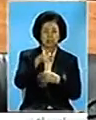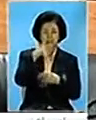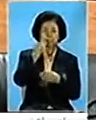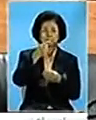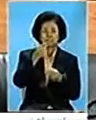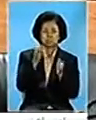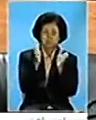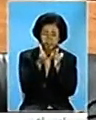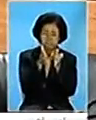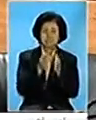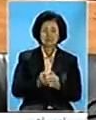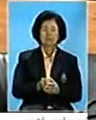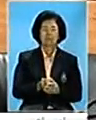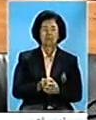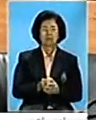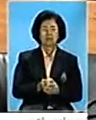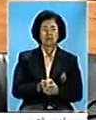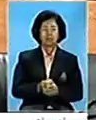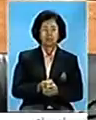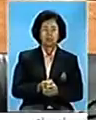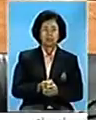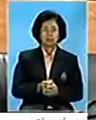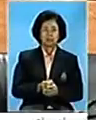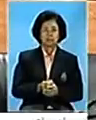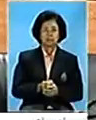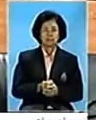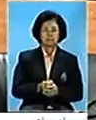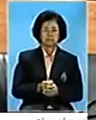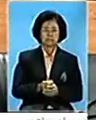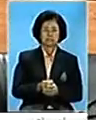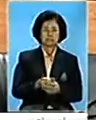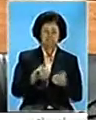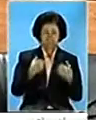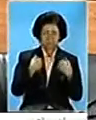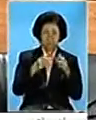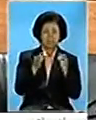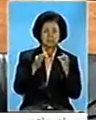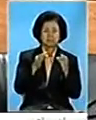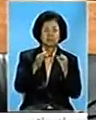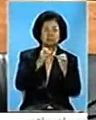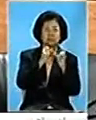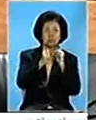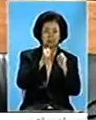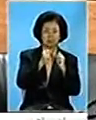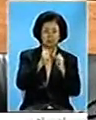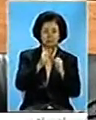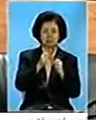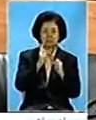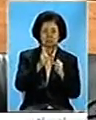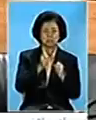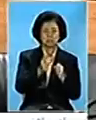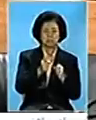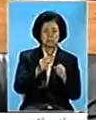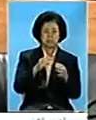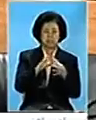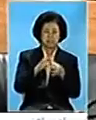ครับท่านประธานที่เคารพครับนอกจากโพก็มีเรื่องสื่อสื่อก็เป็นกลไกหนึ่งของการเมืองเ